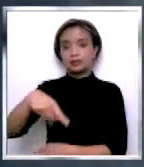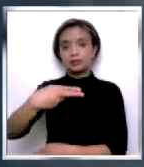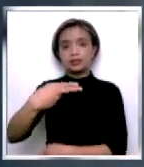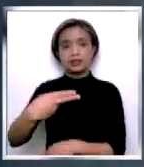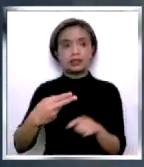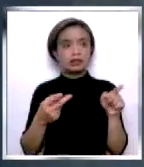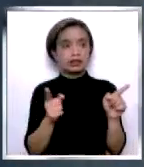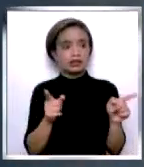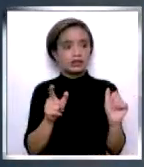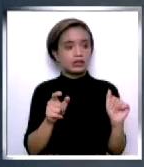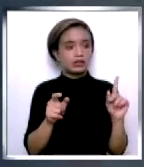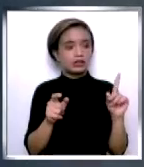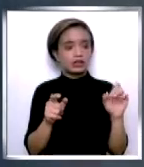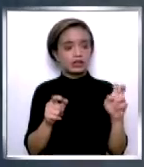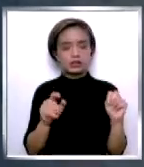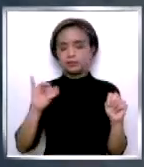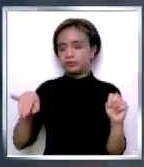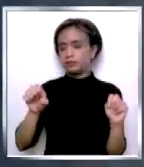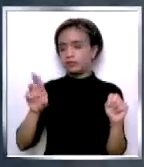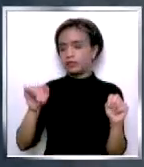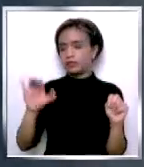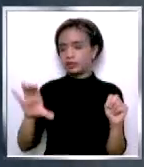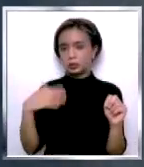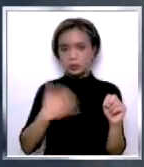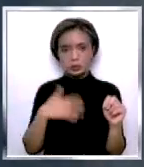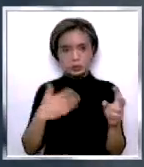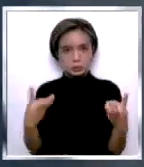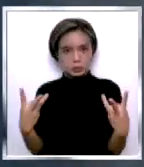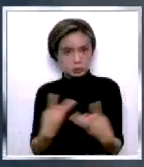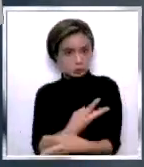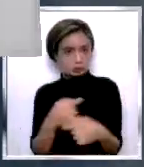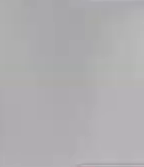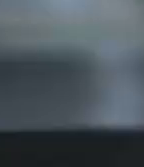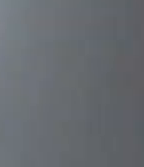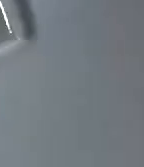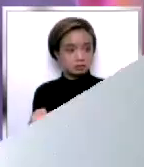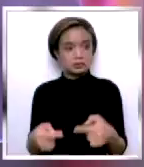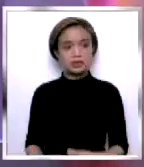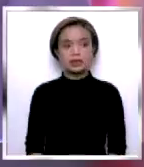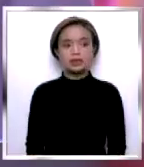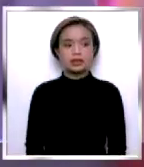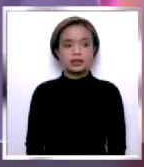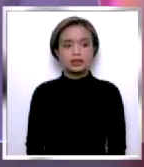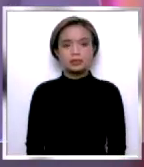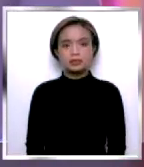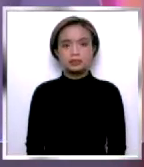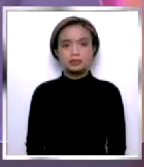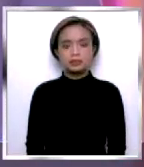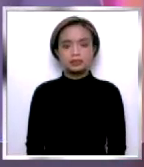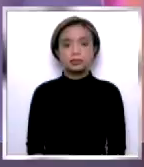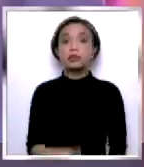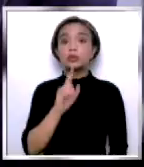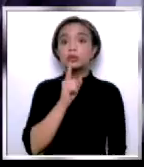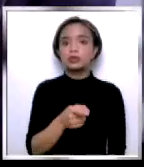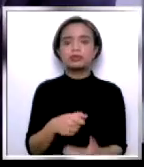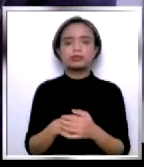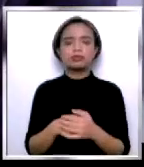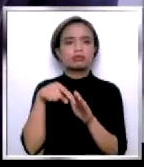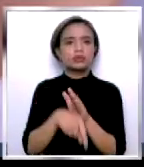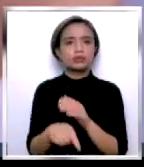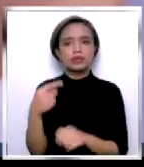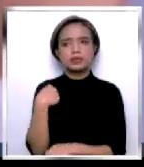matindi ang tapatan hanggang sa bangayan. Makichika kay Aubrey Carampel. Ang totoo, malalim talaga yung pinagsamahan namin